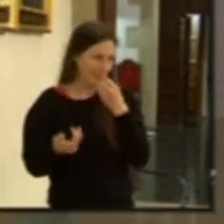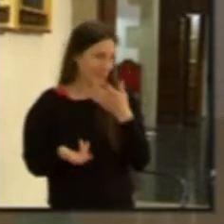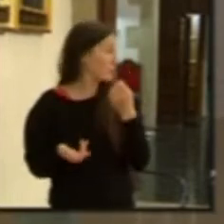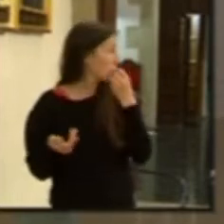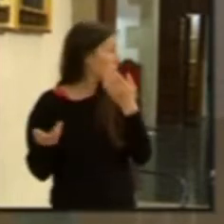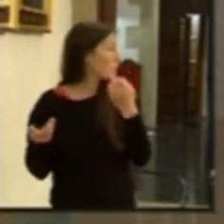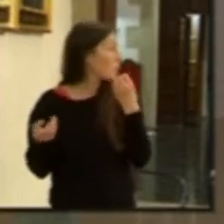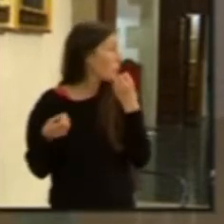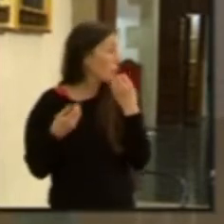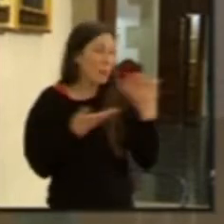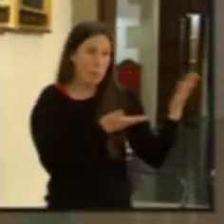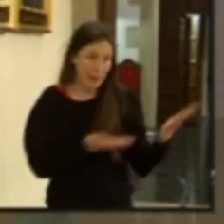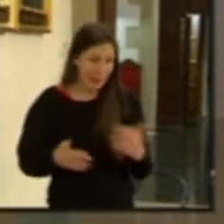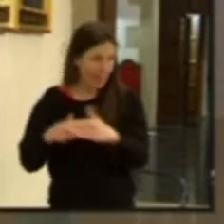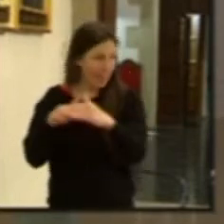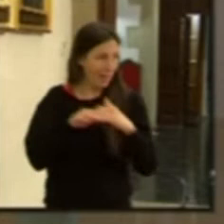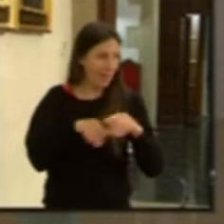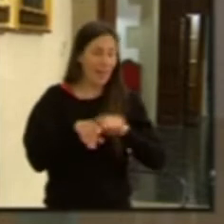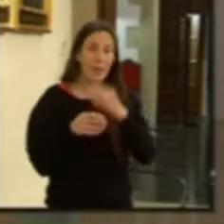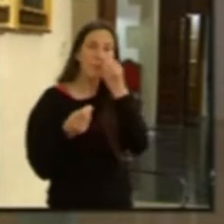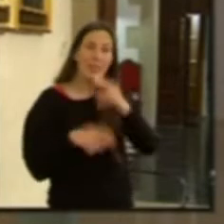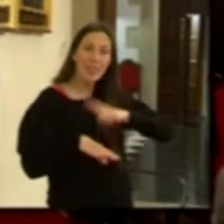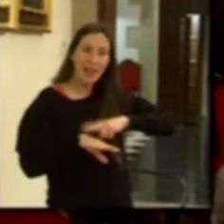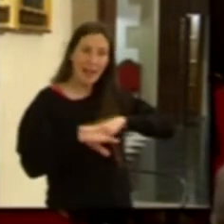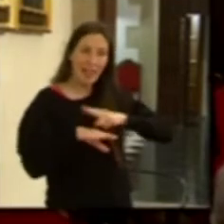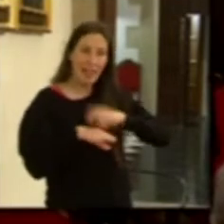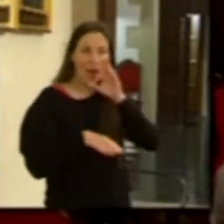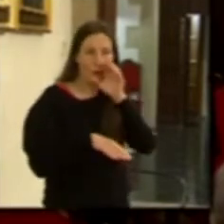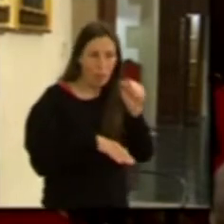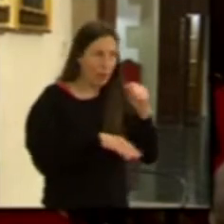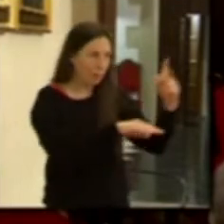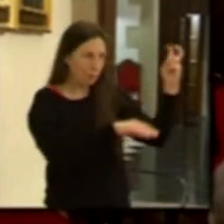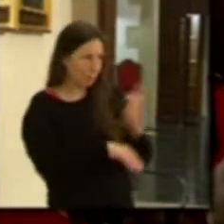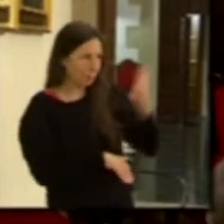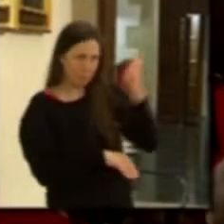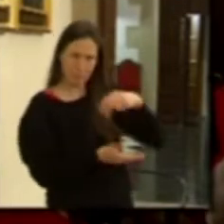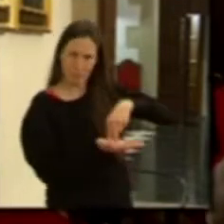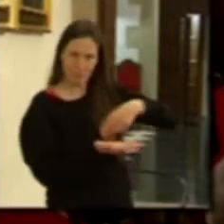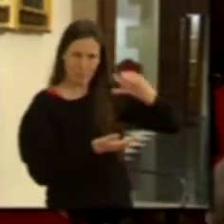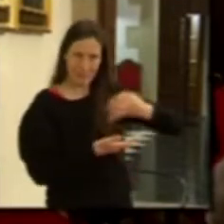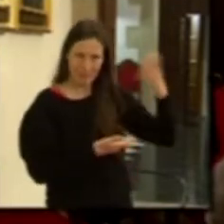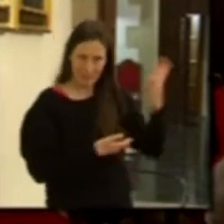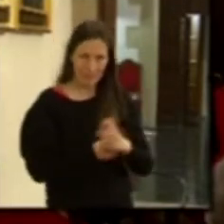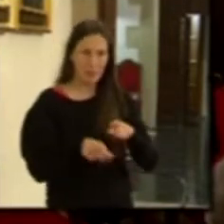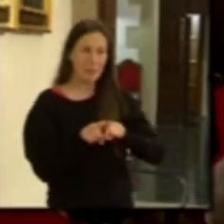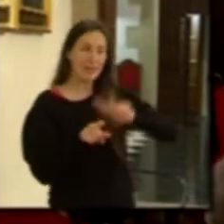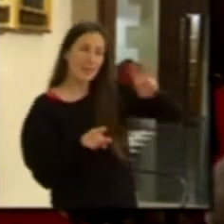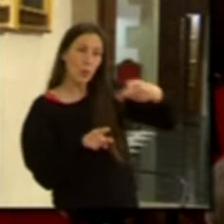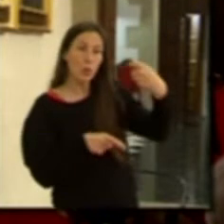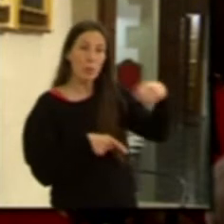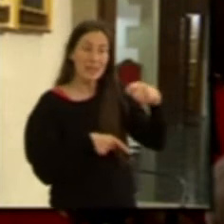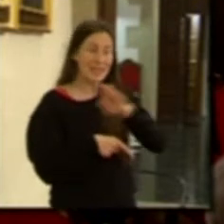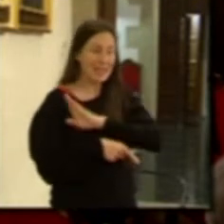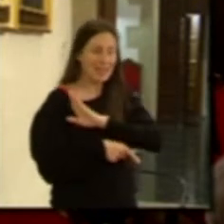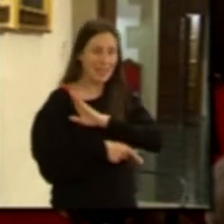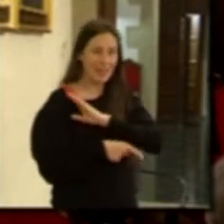del govern, que mai falla i sempre ens acompanya, i sobretot en els actes importants de ciutat, el vicepresident del Consell,